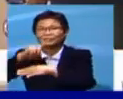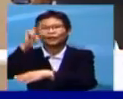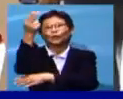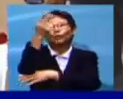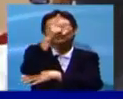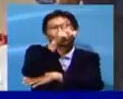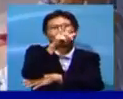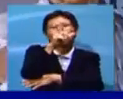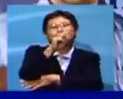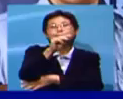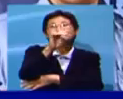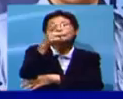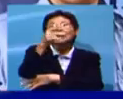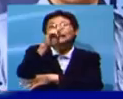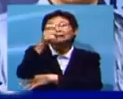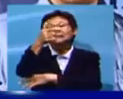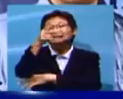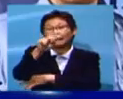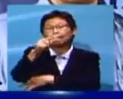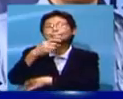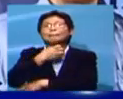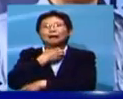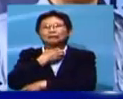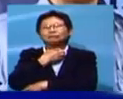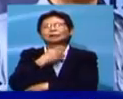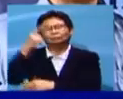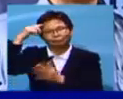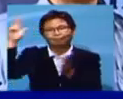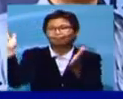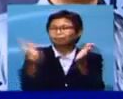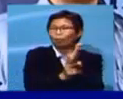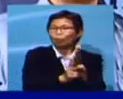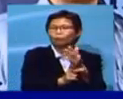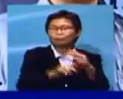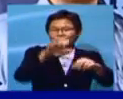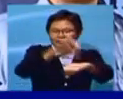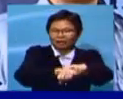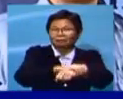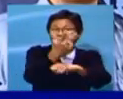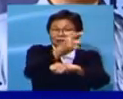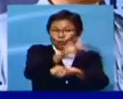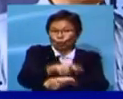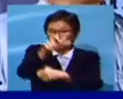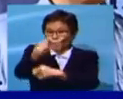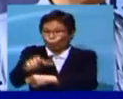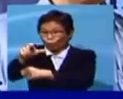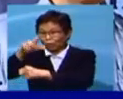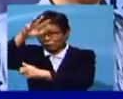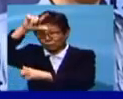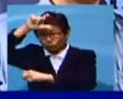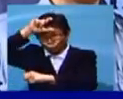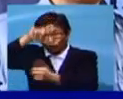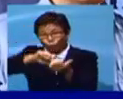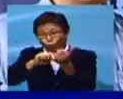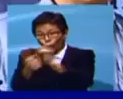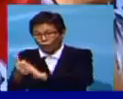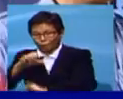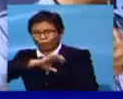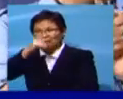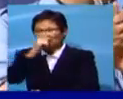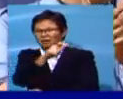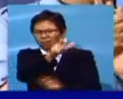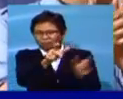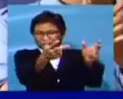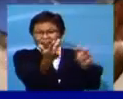Melintang perak beliau sekali lagi turut mengesahkan penahanan tiga warga Turki oleh pdrm kerana didakwa